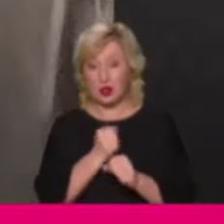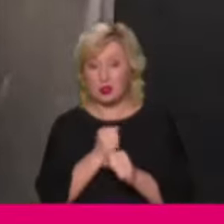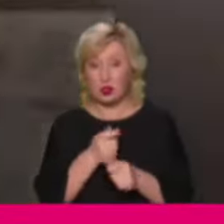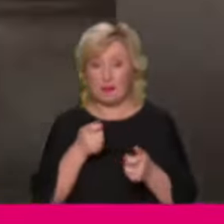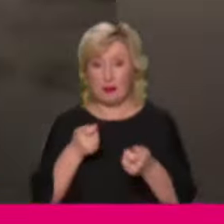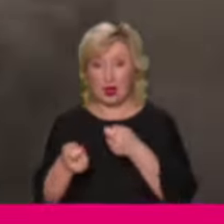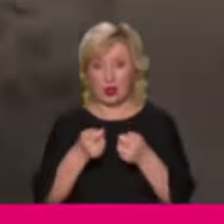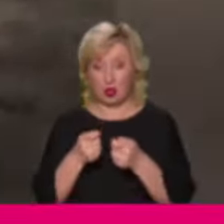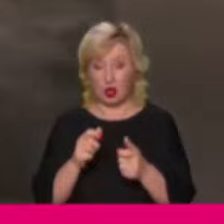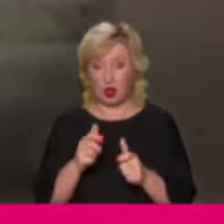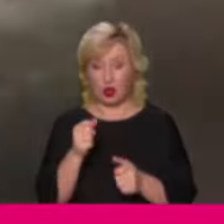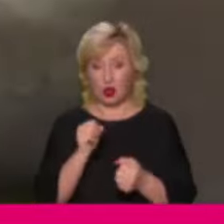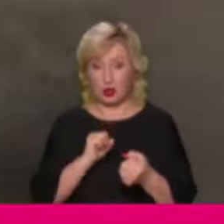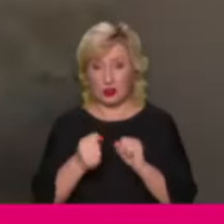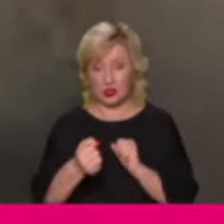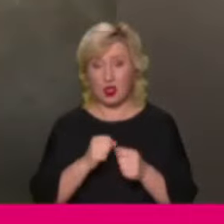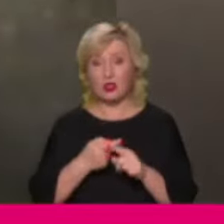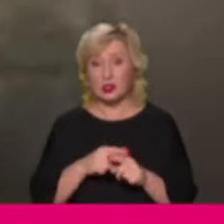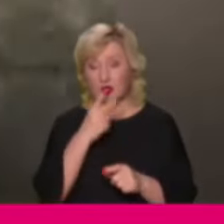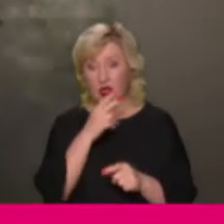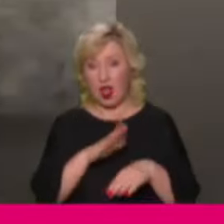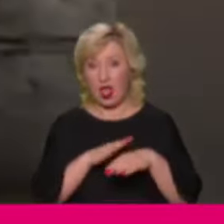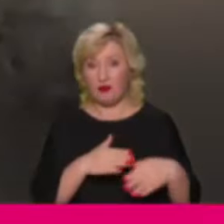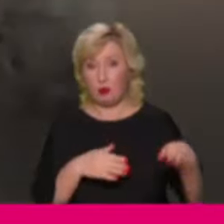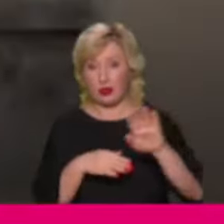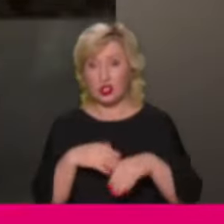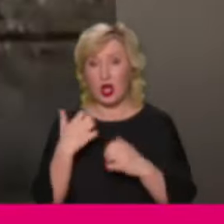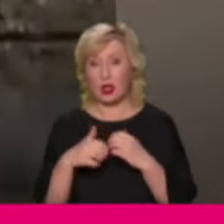сил спеціальних операцій. Ці кадри з лівобережжя